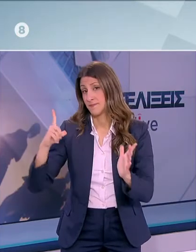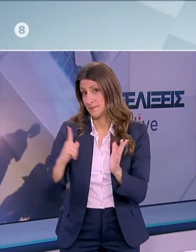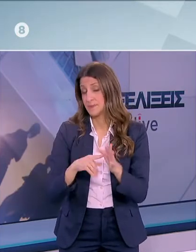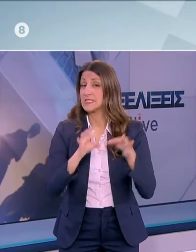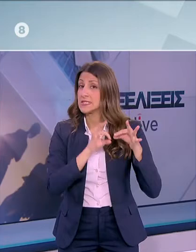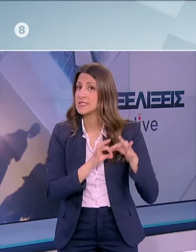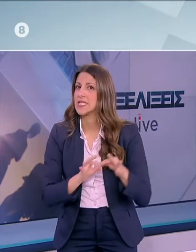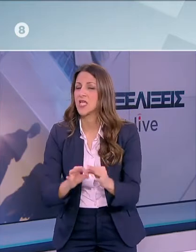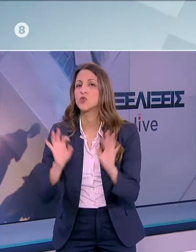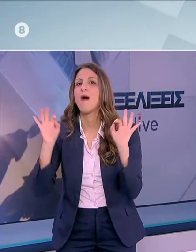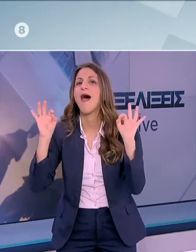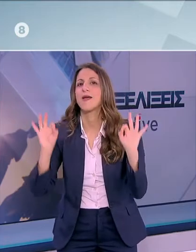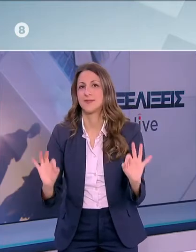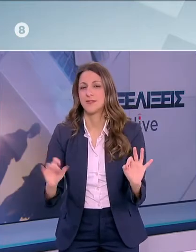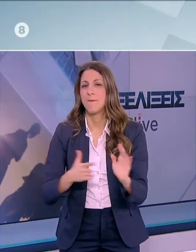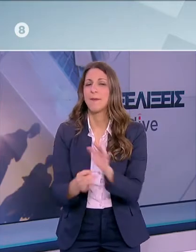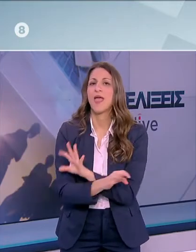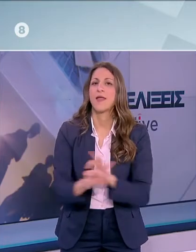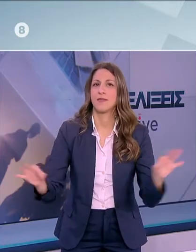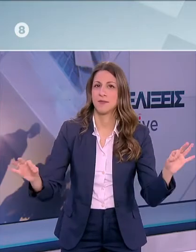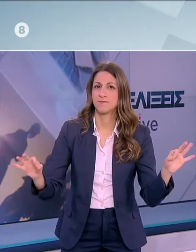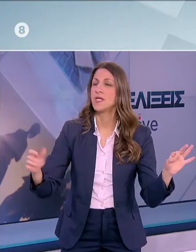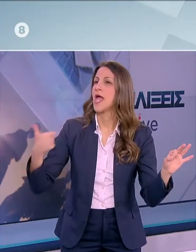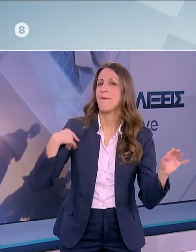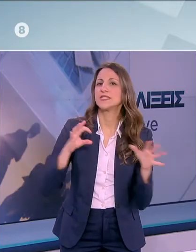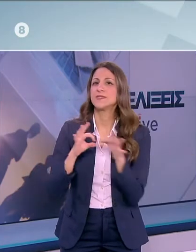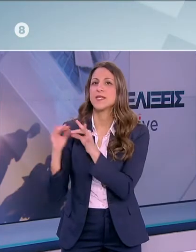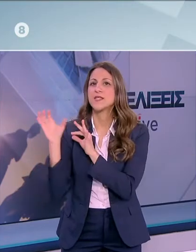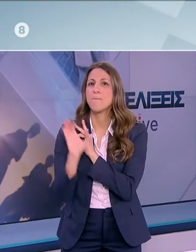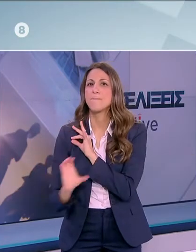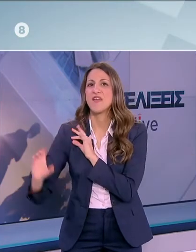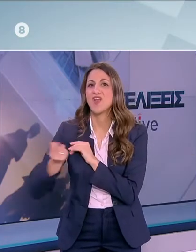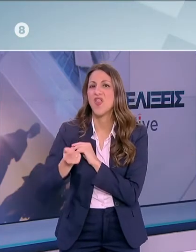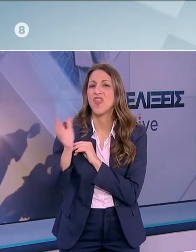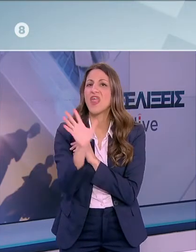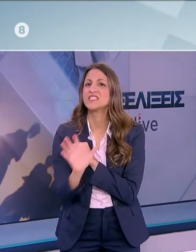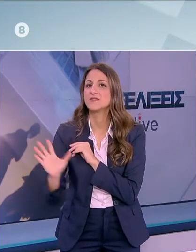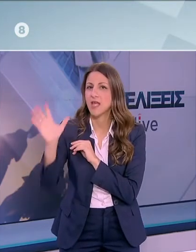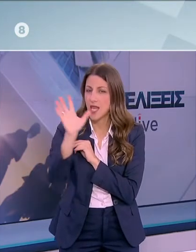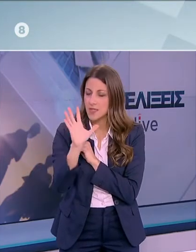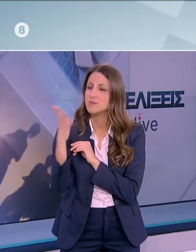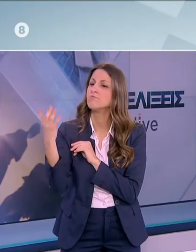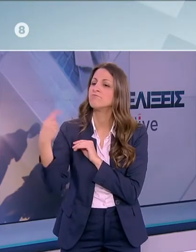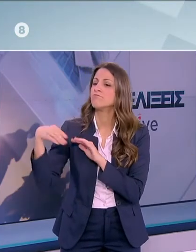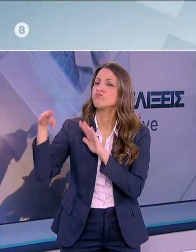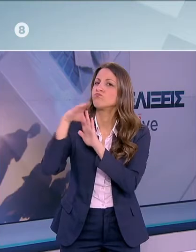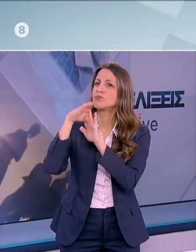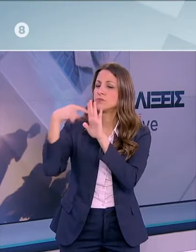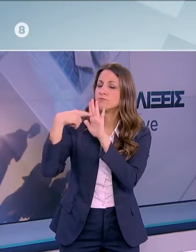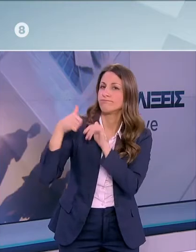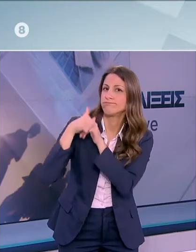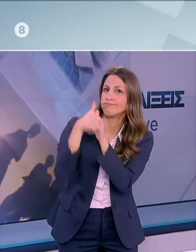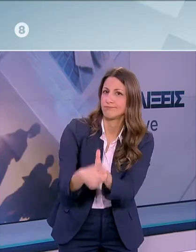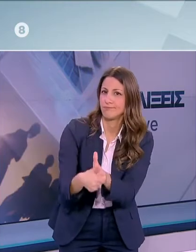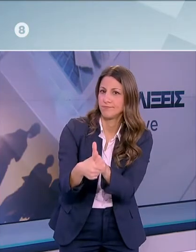μείνει στην τύχη του. Ο Μηχανισμός της Πολιτικής Προστασίας ενεργοποίησε συνεργασία με την Περιφέρεια Θεσσαλίας, άλλο ένα πρωτόκολλο ασφαλείας για τη διαφύλαξη της